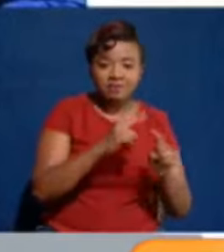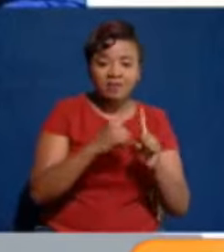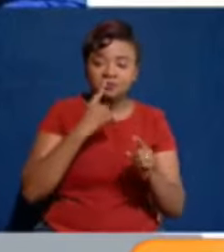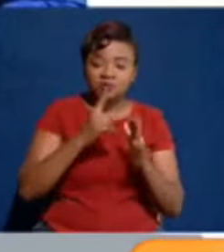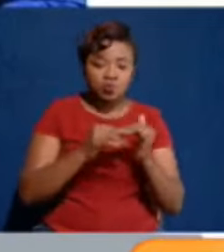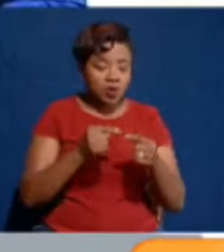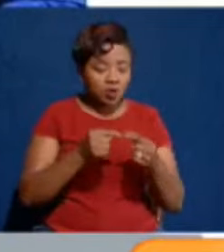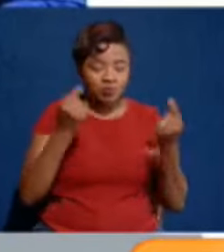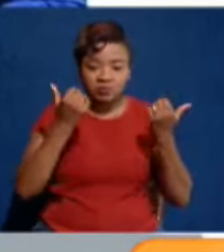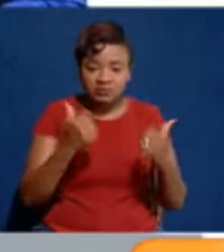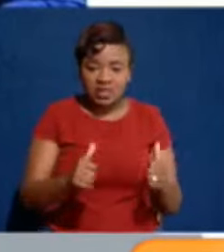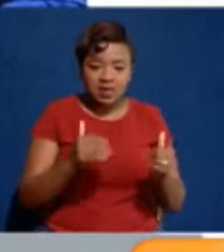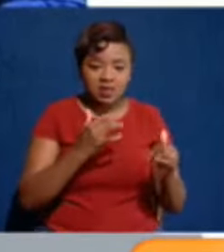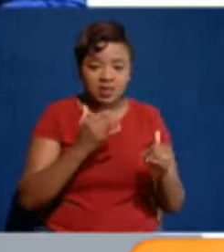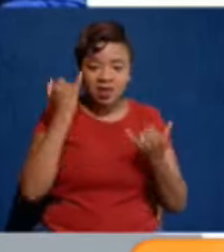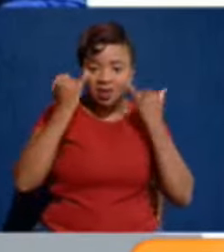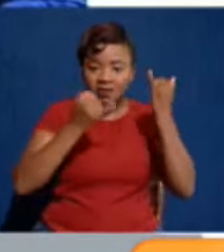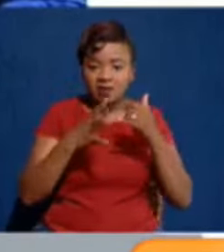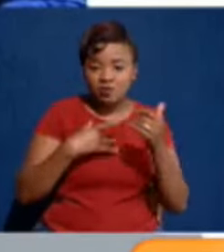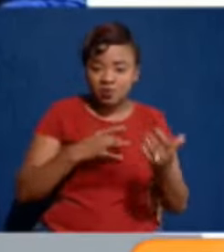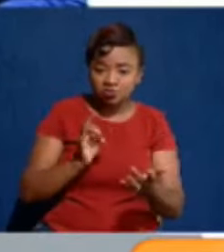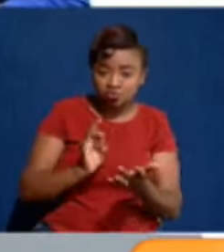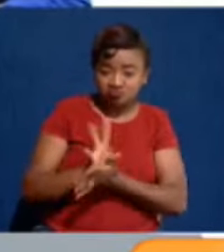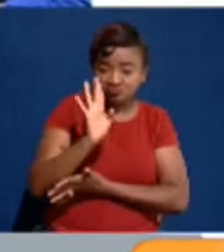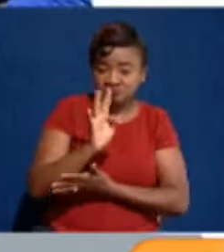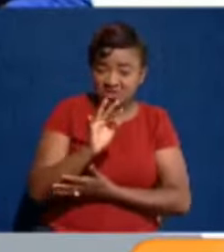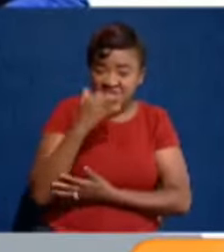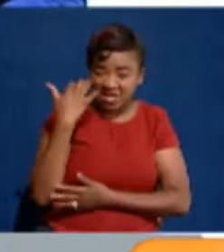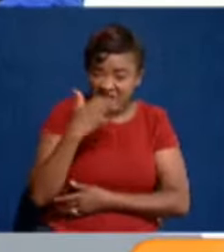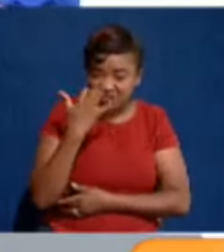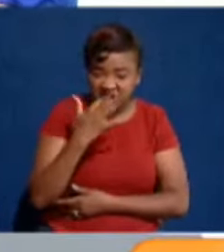hatua yoyote ya kumtimua naibu rais Rigathi Gachagua.